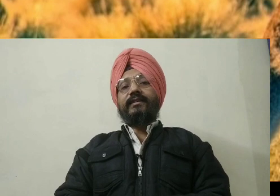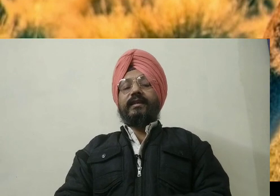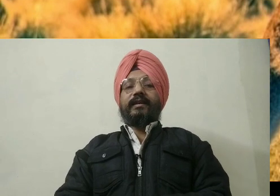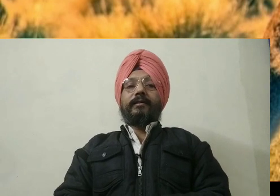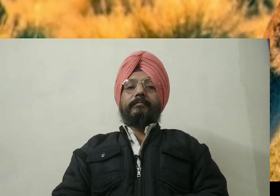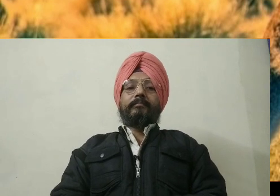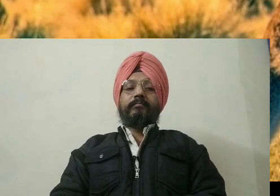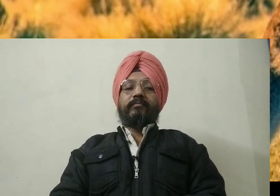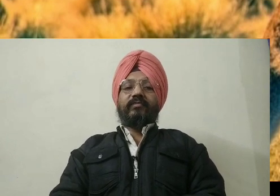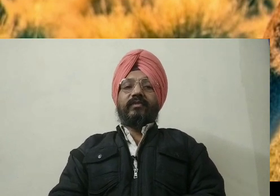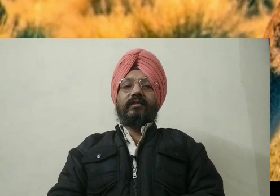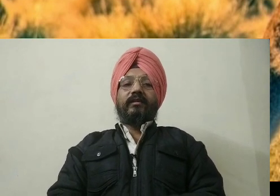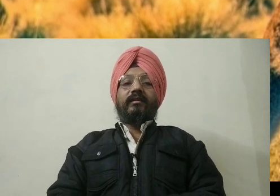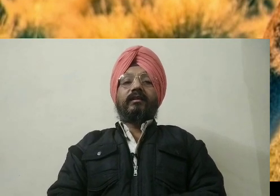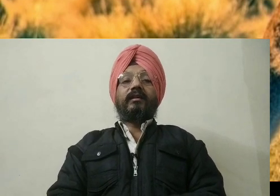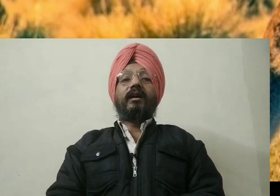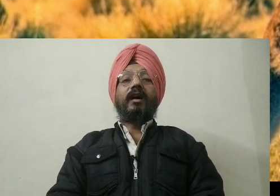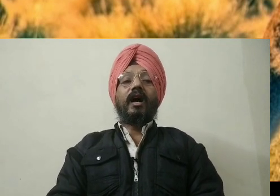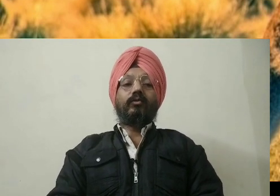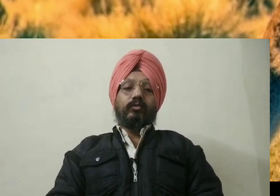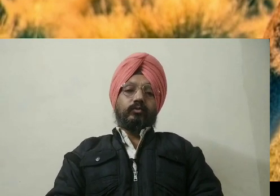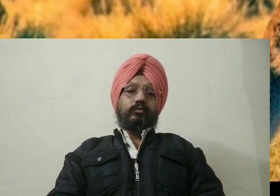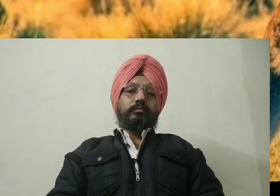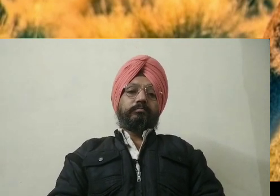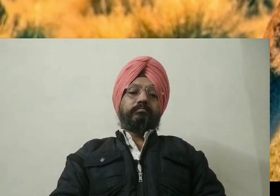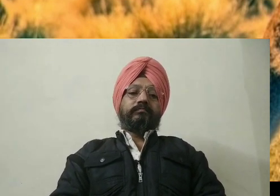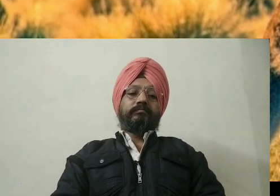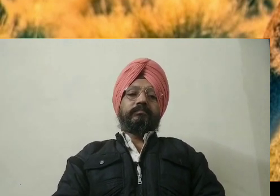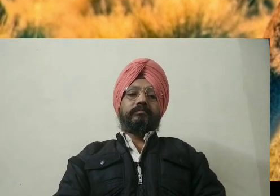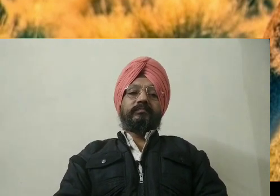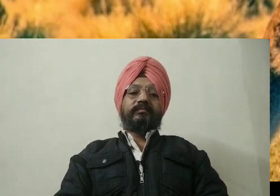नेक्स्ट है कंगारू